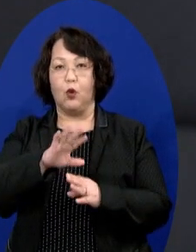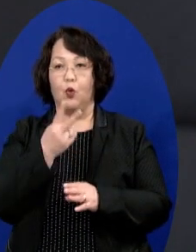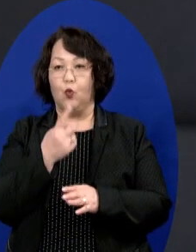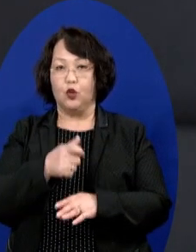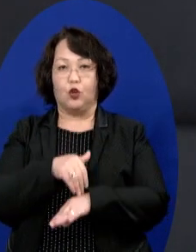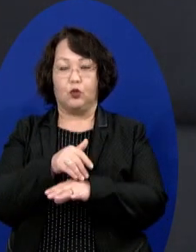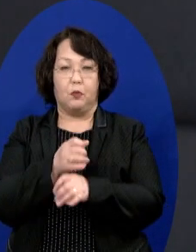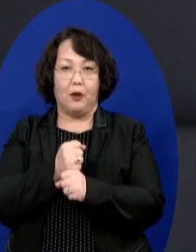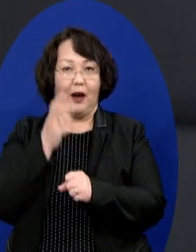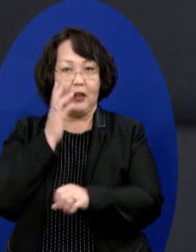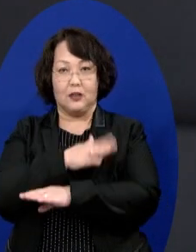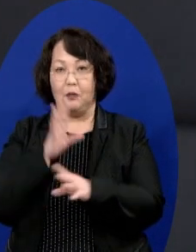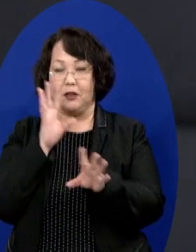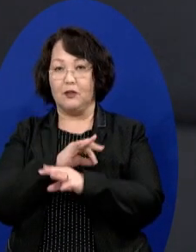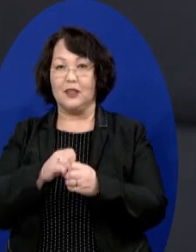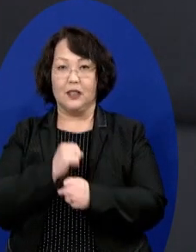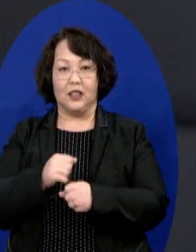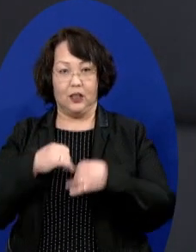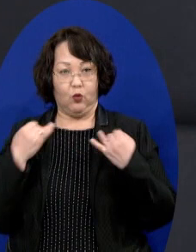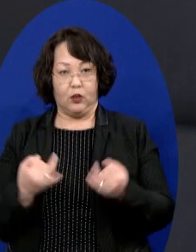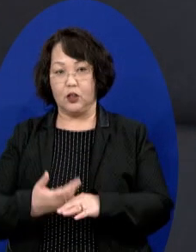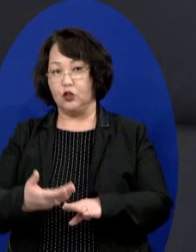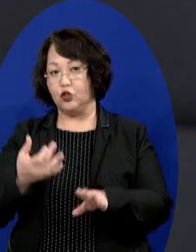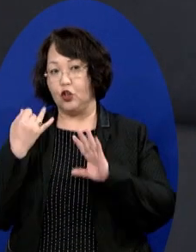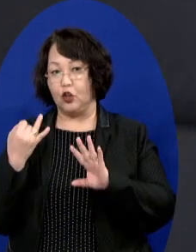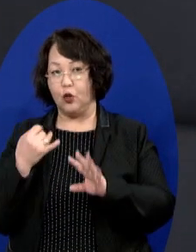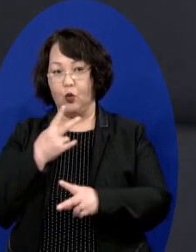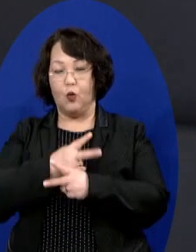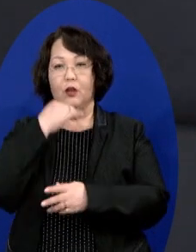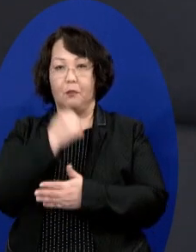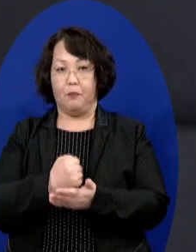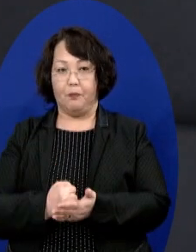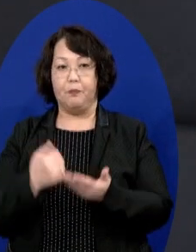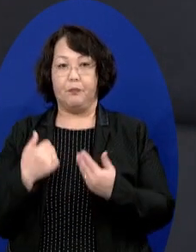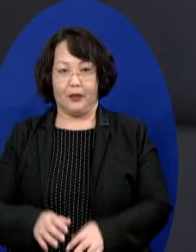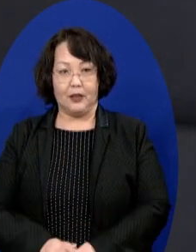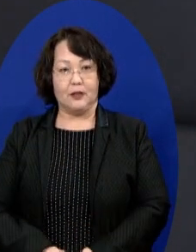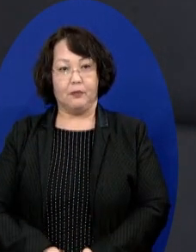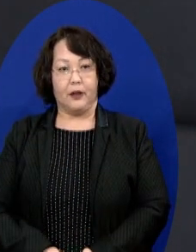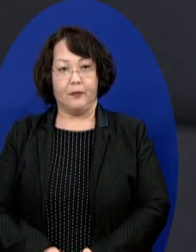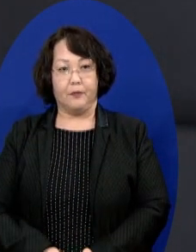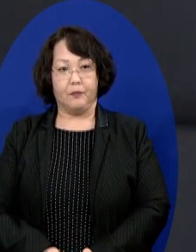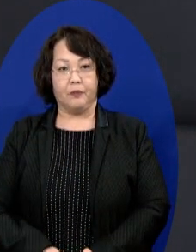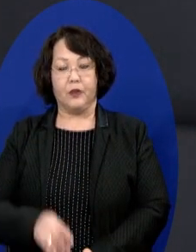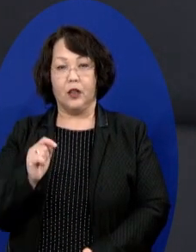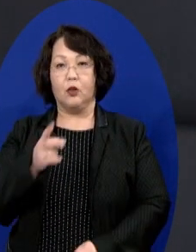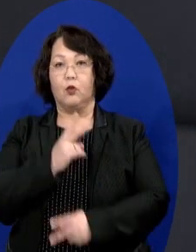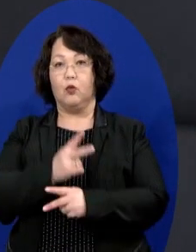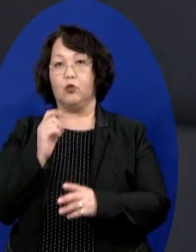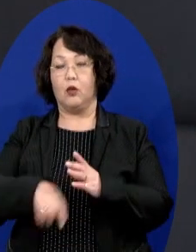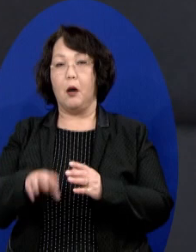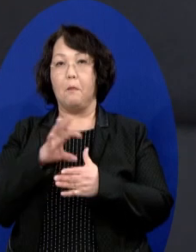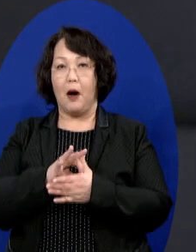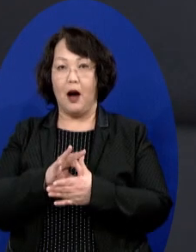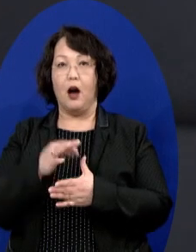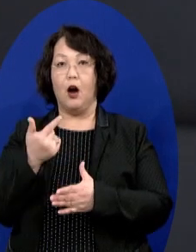авах зорилгоор бол улс их хурлаас өнгөрсөн 7 хоногт бол тэр хууль баталсан гэж харж байгаа. За энэ хууль дотор бол мах,